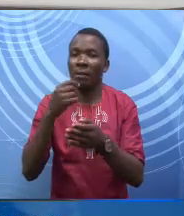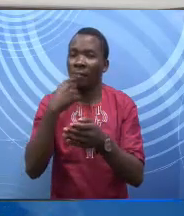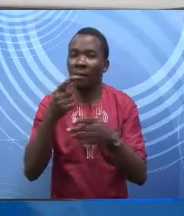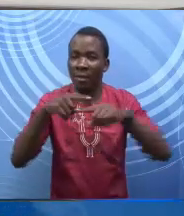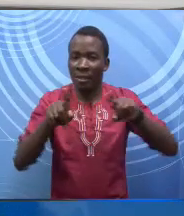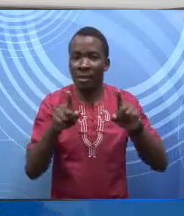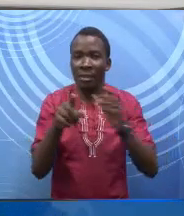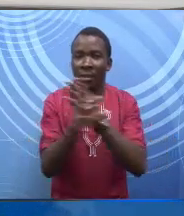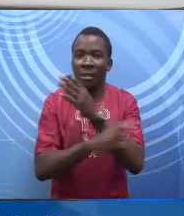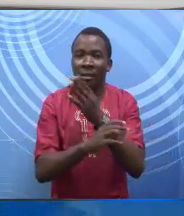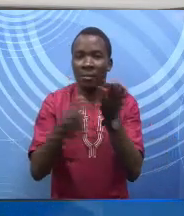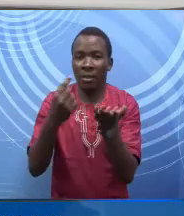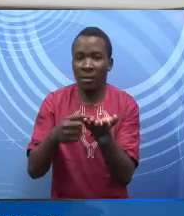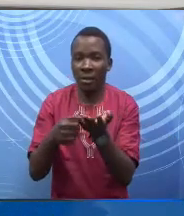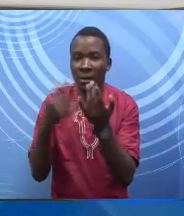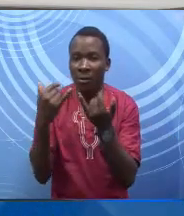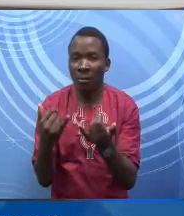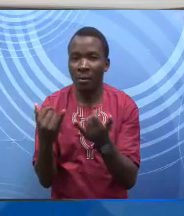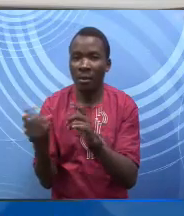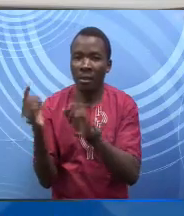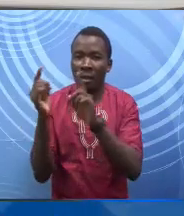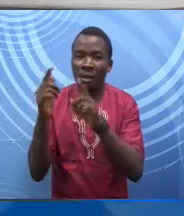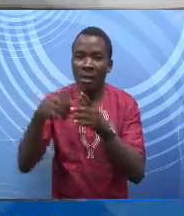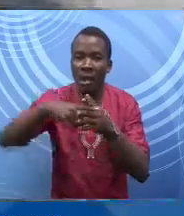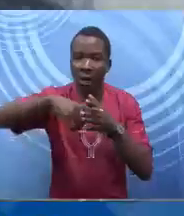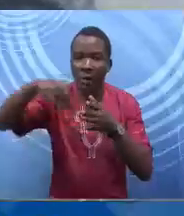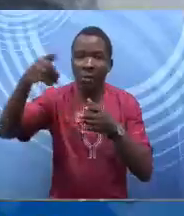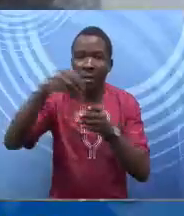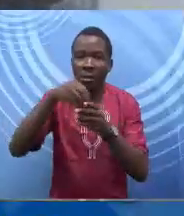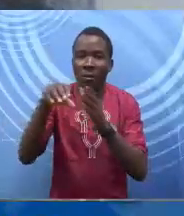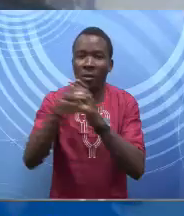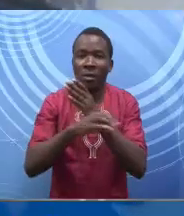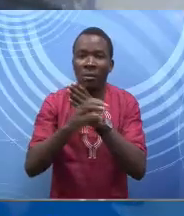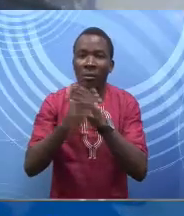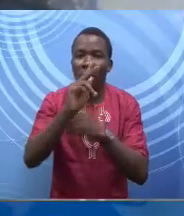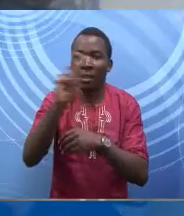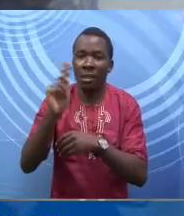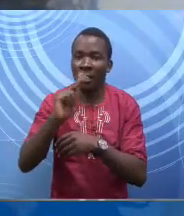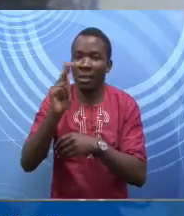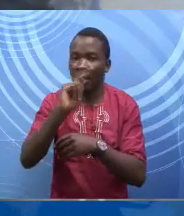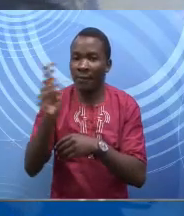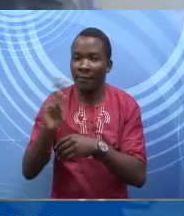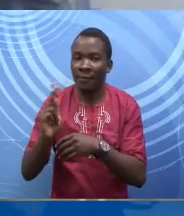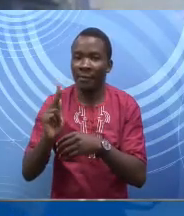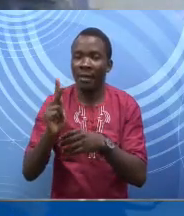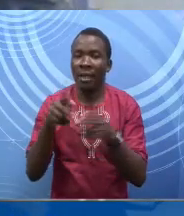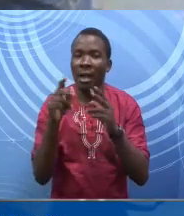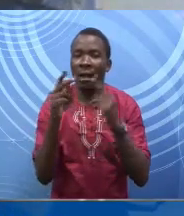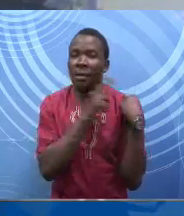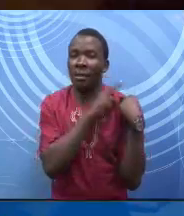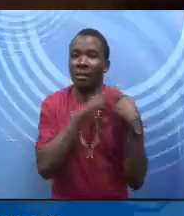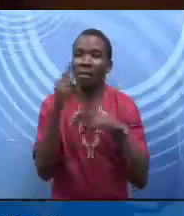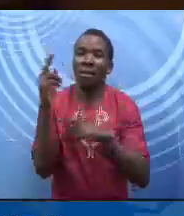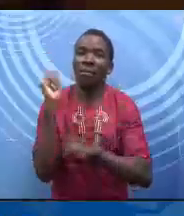cya Uganda kuri ubu yagiye mu buhungiro mu gihugu cya Kenya. Naho abashinzwe umutekano mu gihugu cy'u